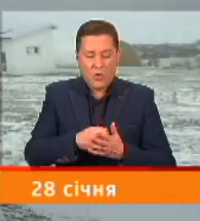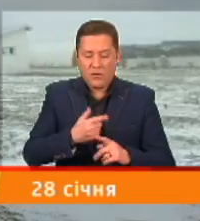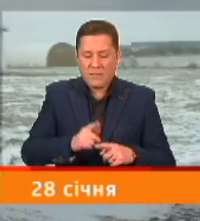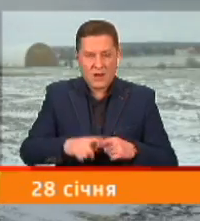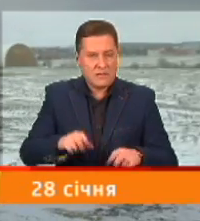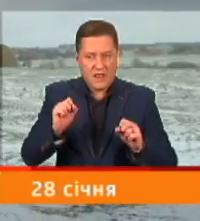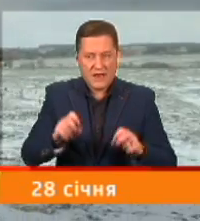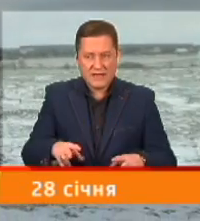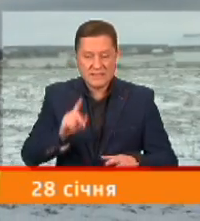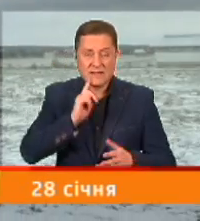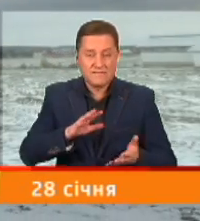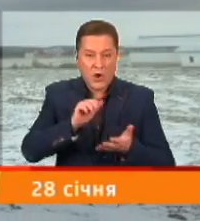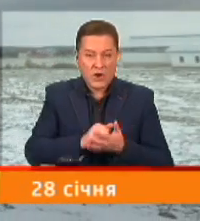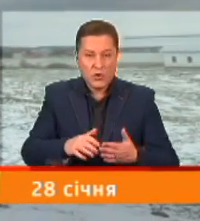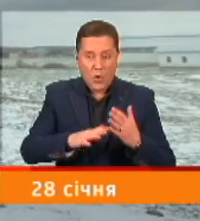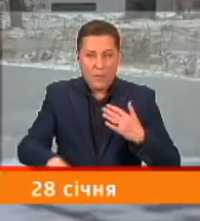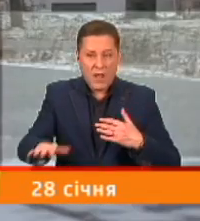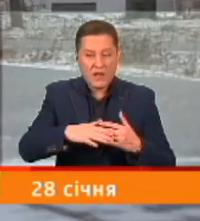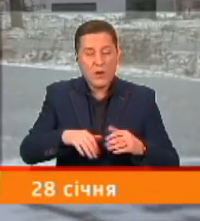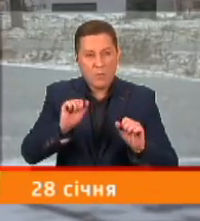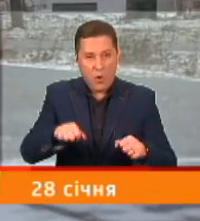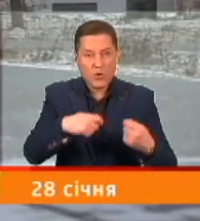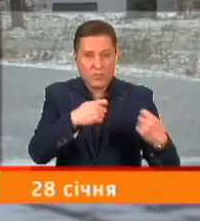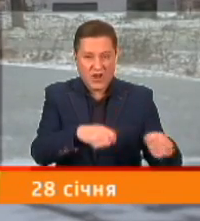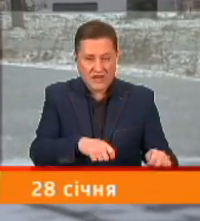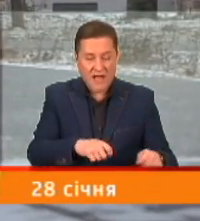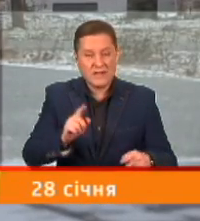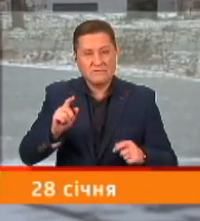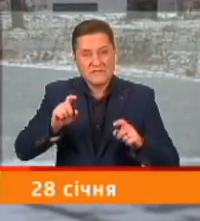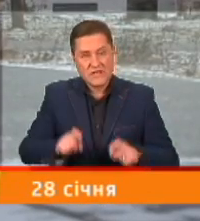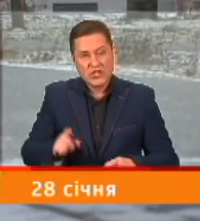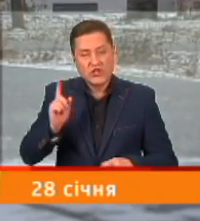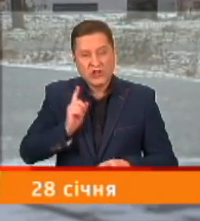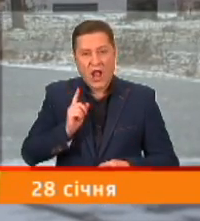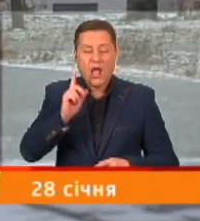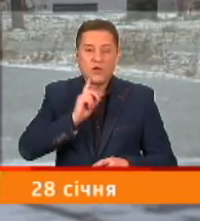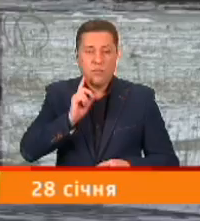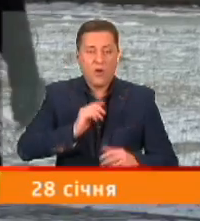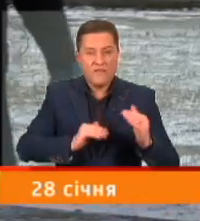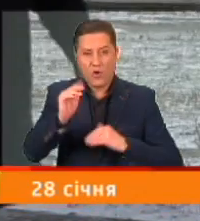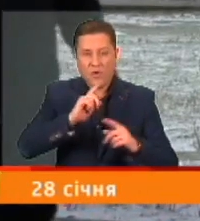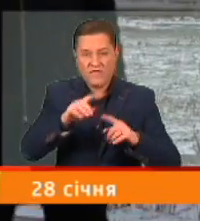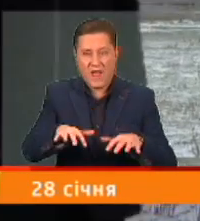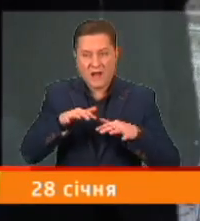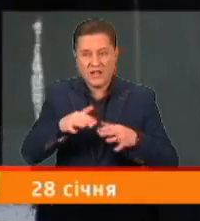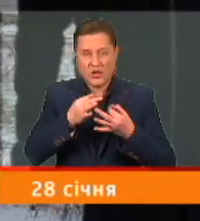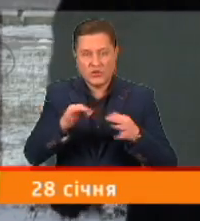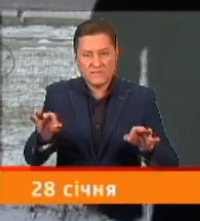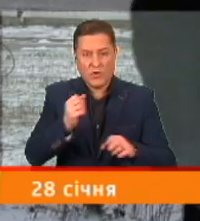пан Дмитро орендує, не проти їх продати. Але сидіти і чекати, поки Верховна Рада нарешті дозволить це зробити,